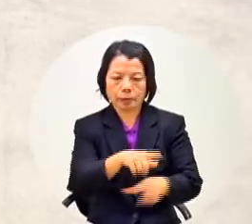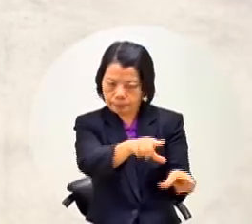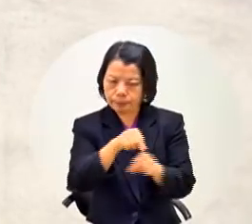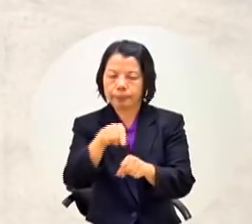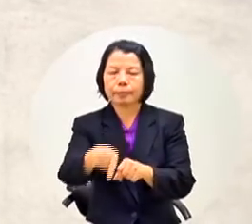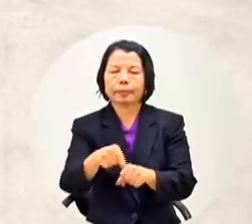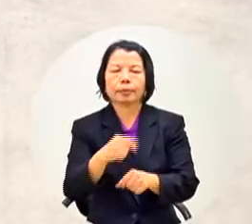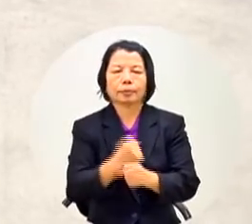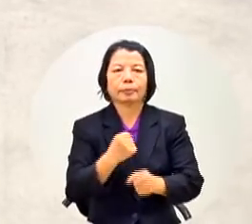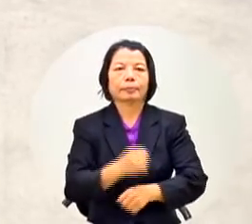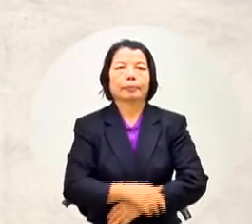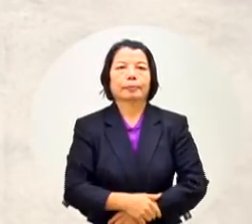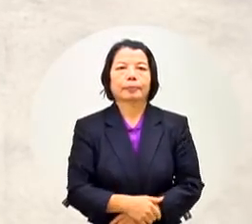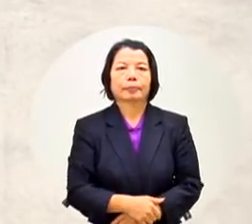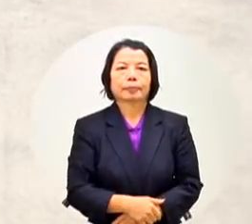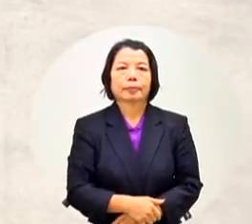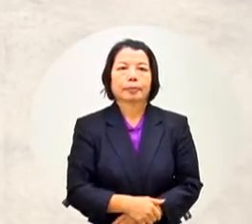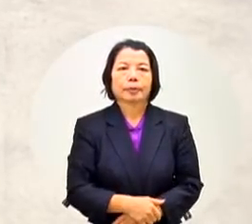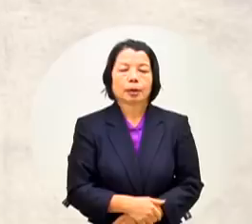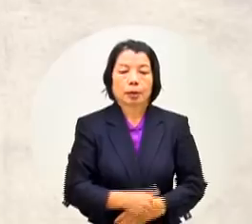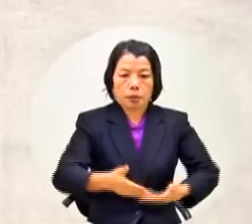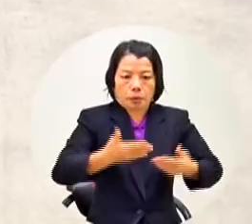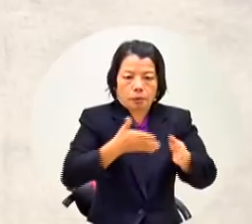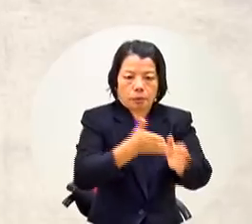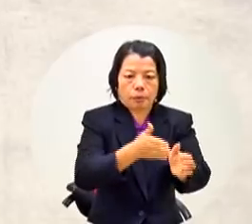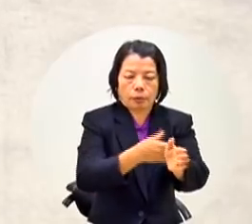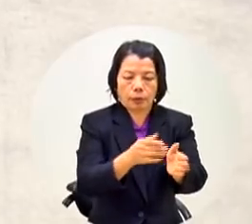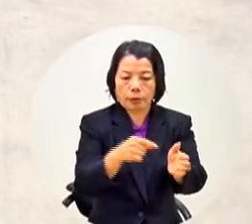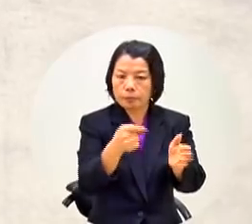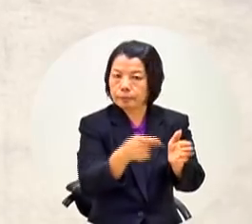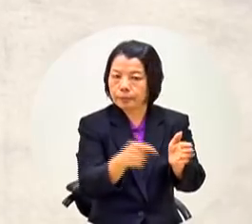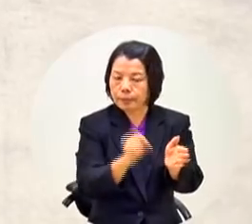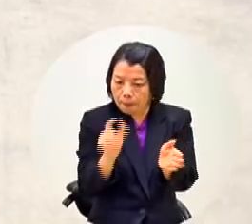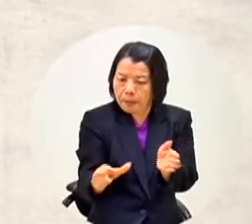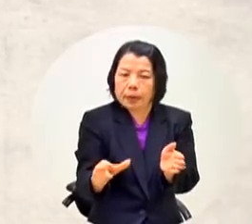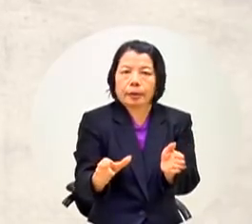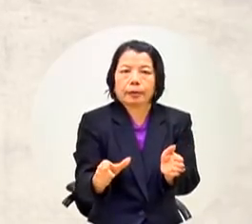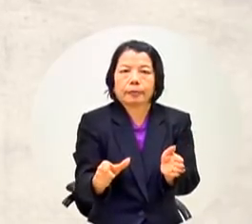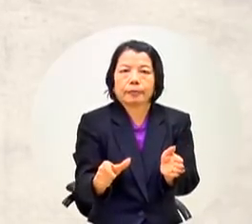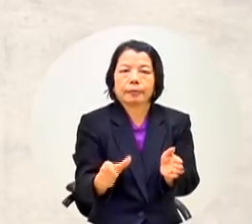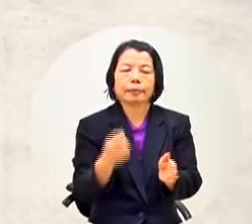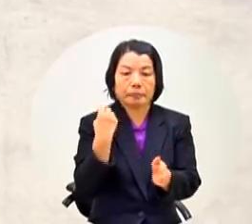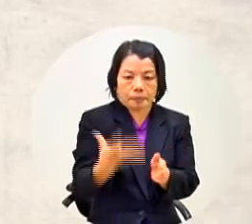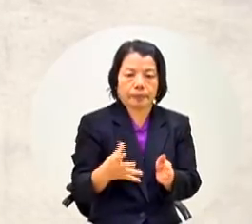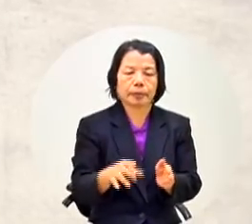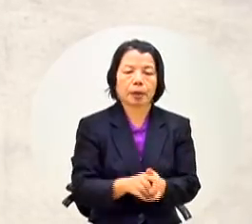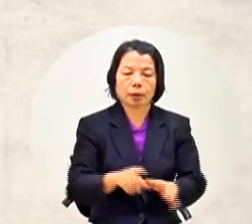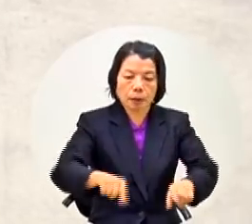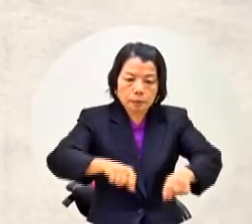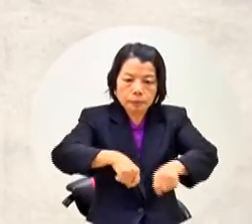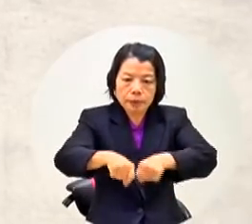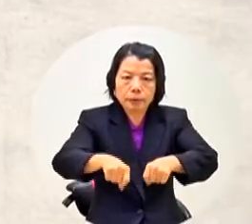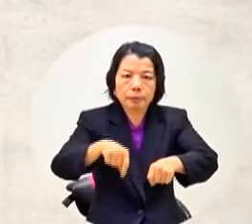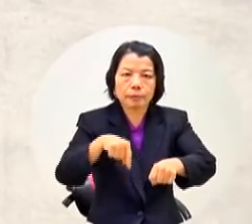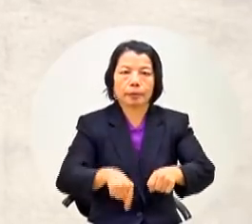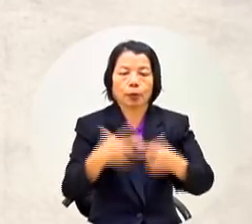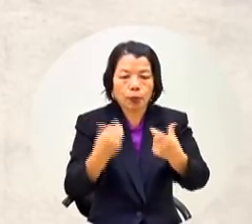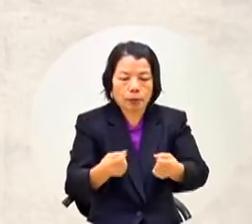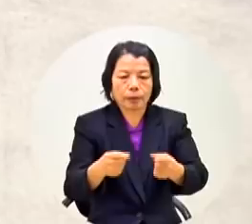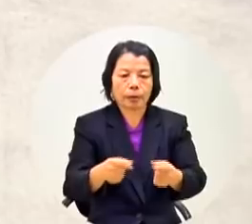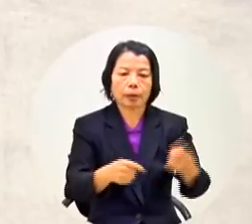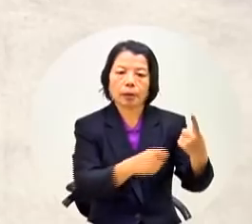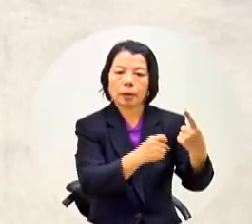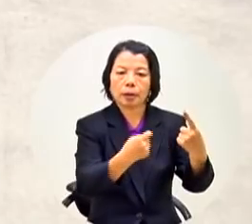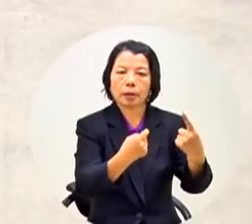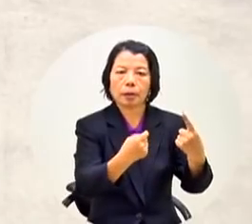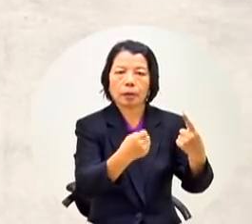在轻轨列车购置案上面，本计划在刚有提到101年第二次修正计划的时候，总建设